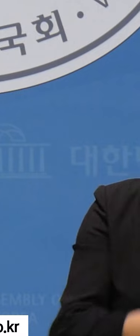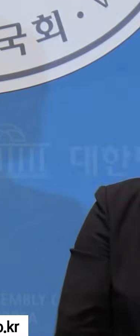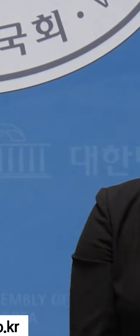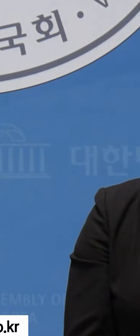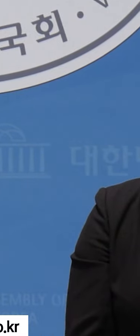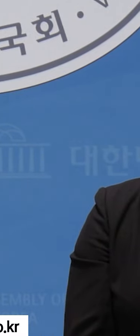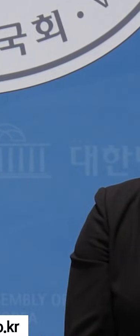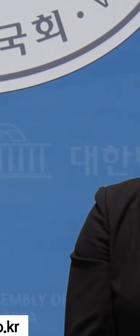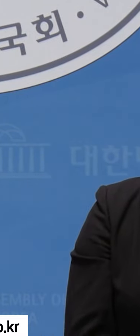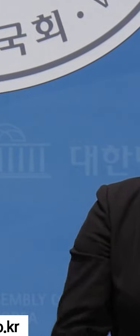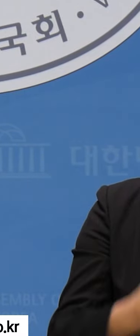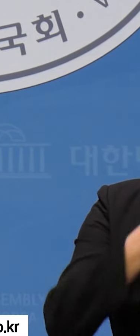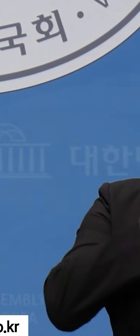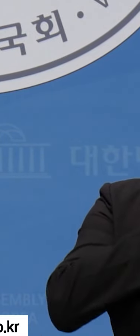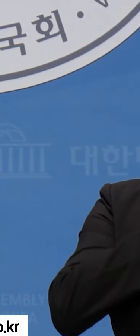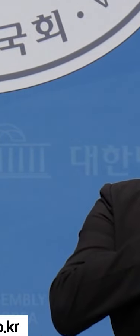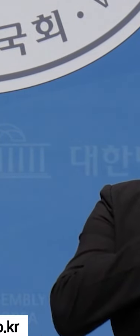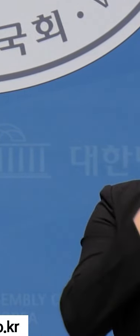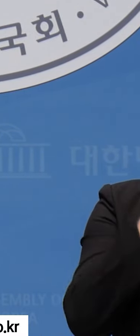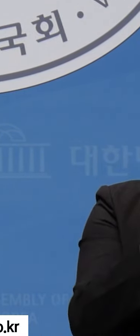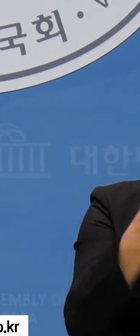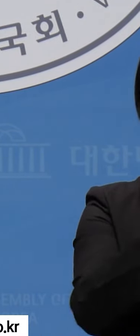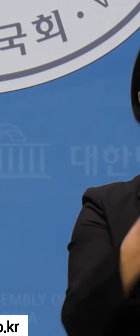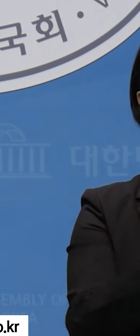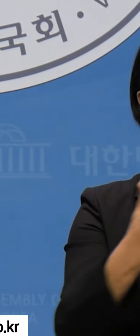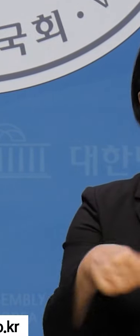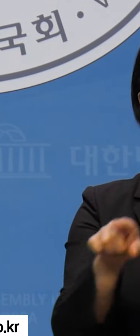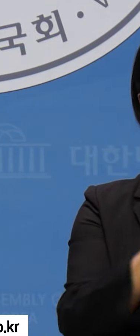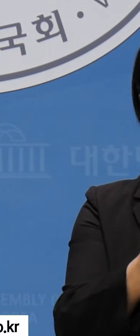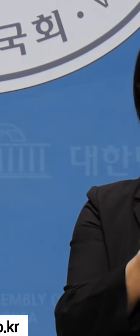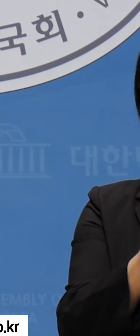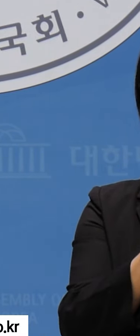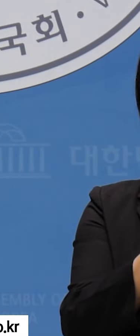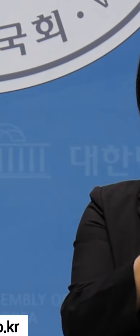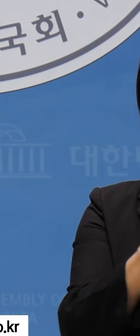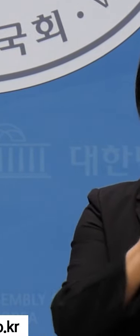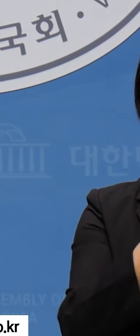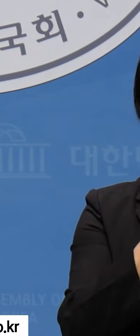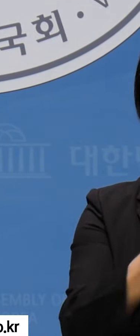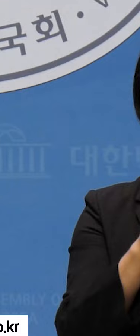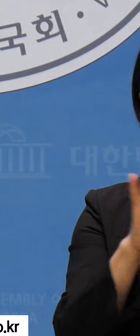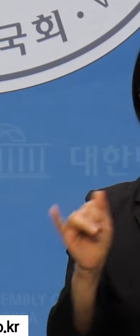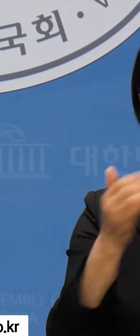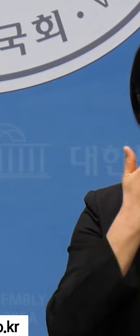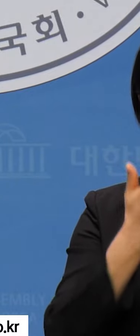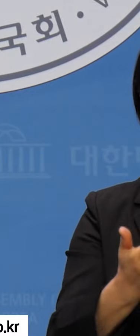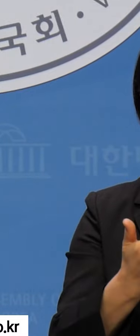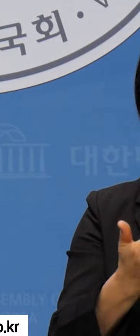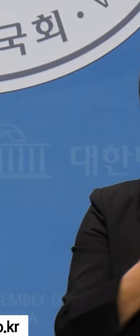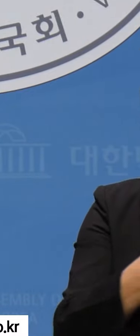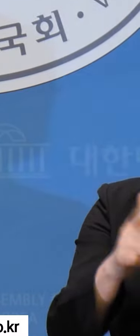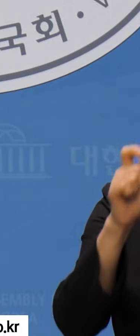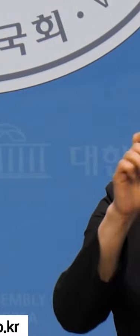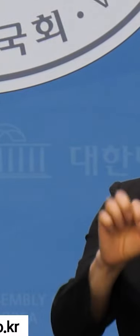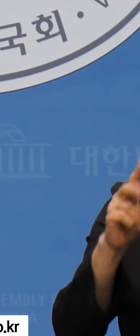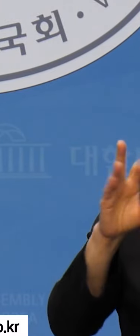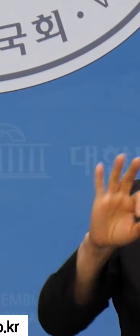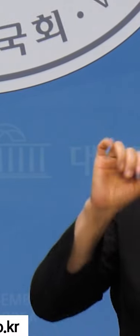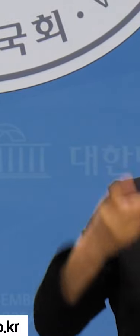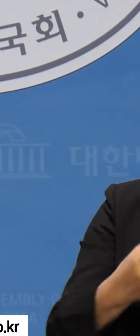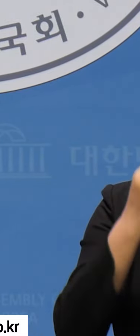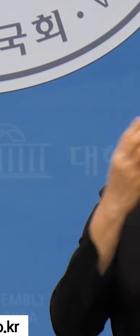내렸습니다 저는 더불어민주당을 위해 대변할 수 있는 사람으로 광명을 새롭게